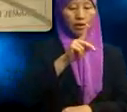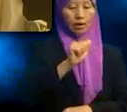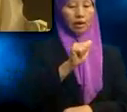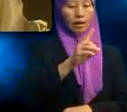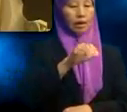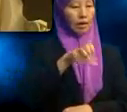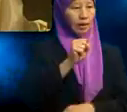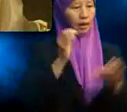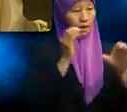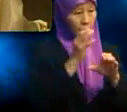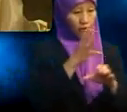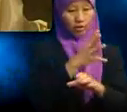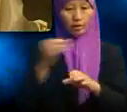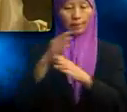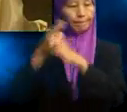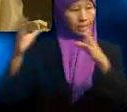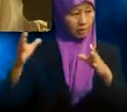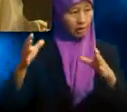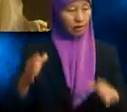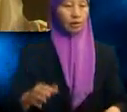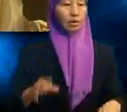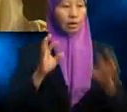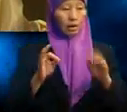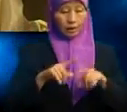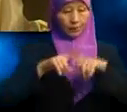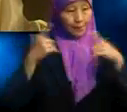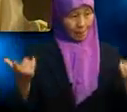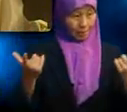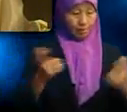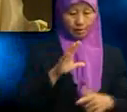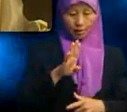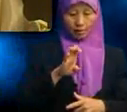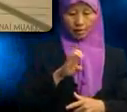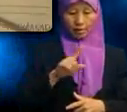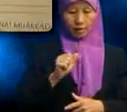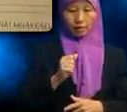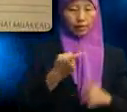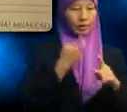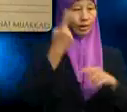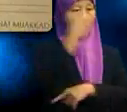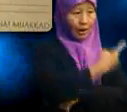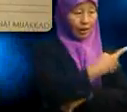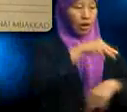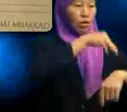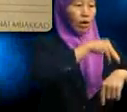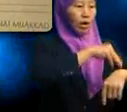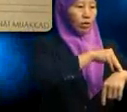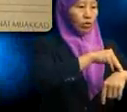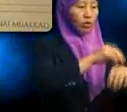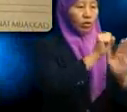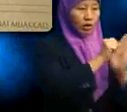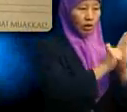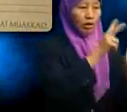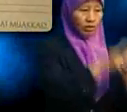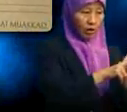besar. Dari segi perbezaan pula, kita dapat lihat dari aspek hari, waktu, syarat